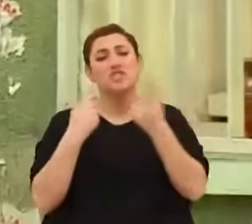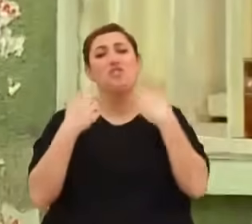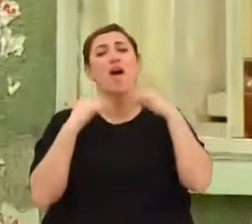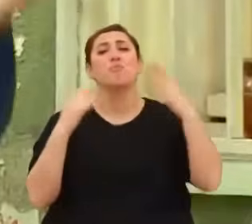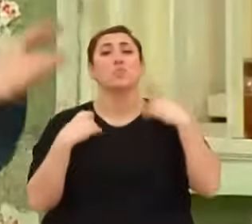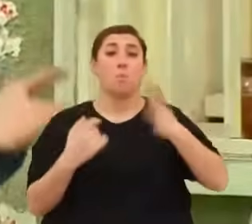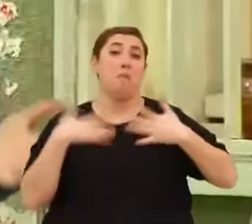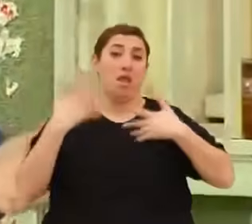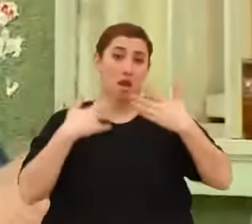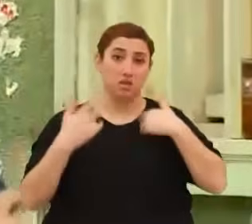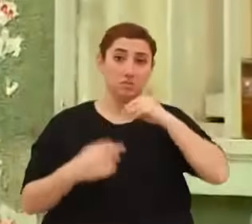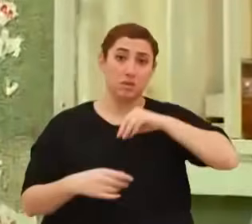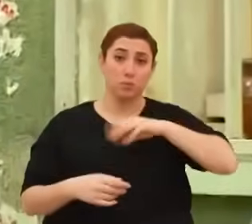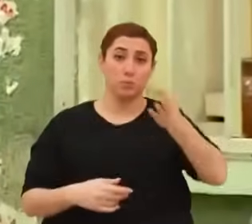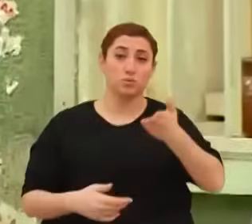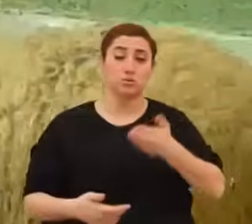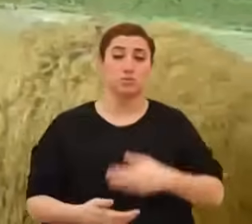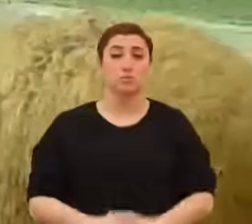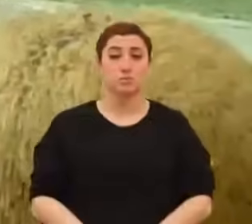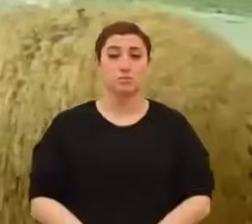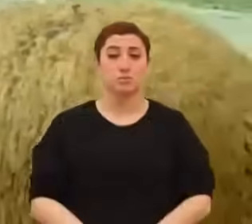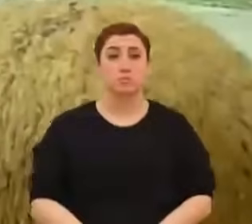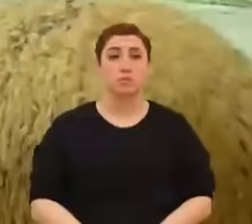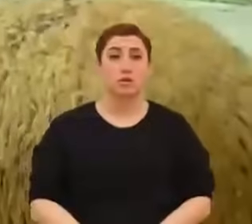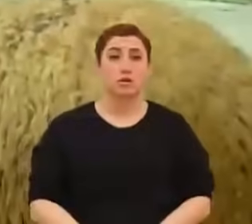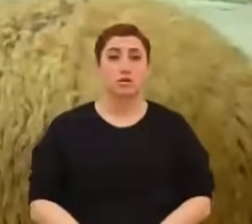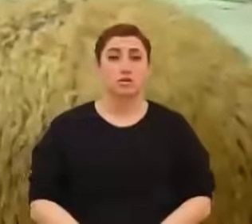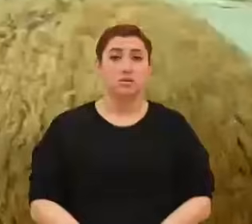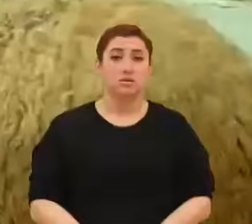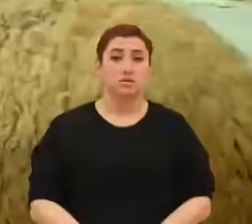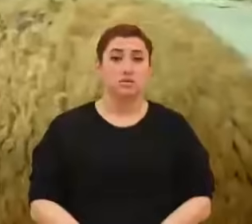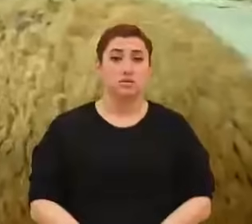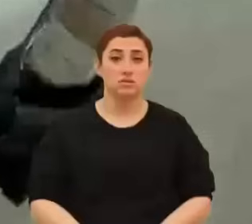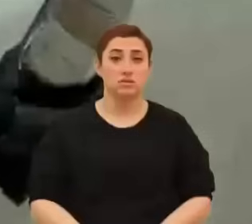ben gidip koç almaya. Koçun boynuzlarında kırmızı kurdele, kulağında küpe.